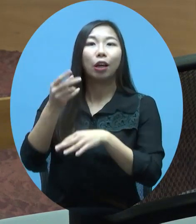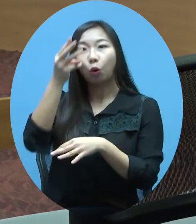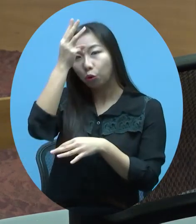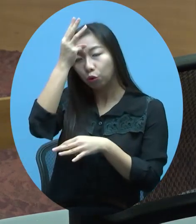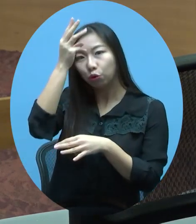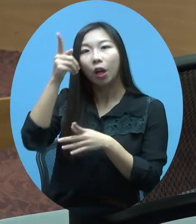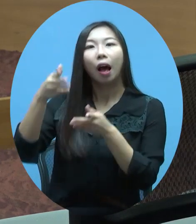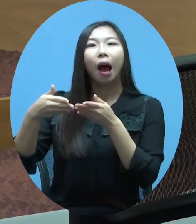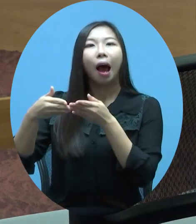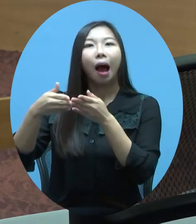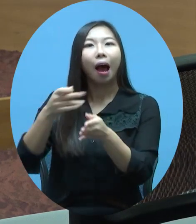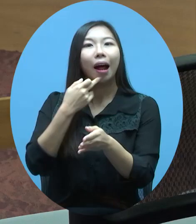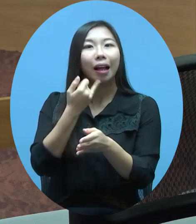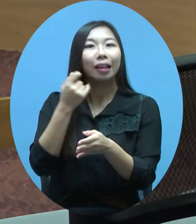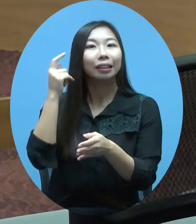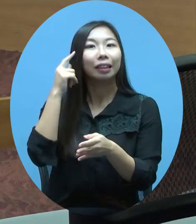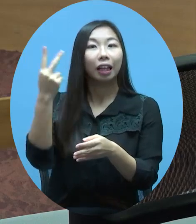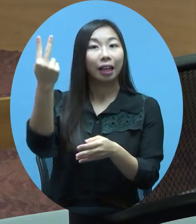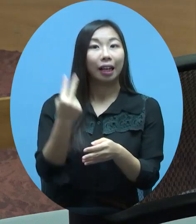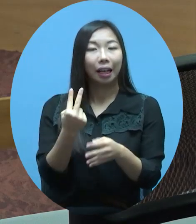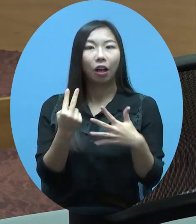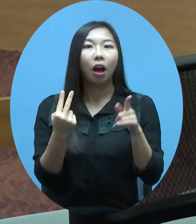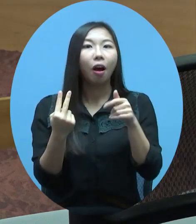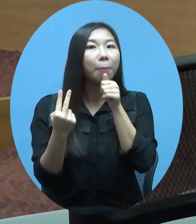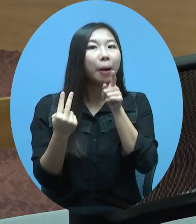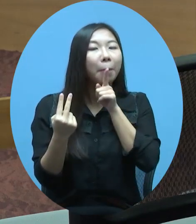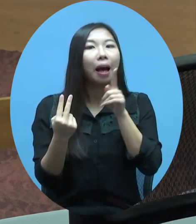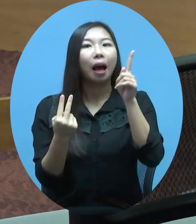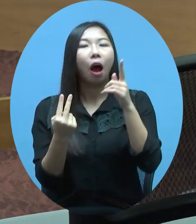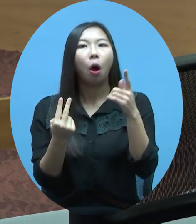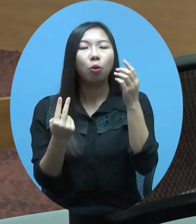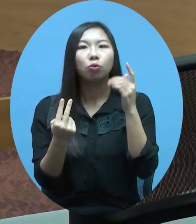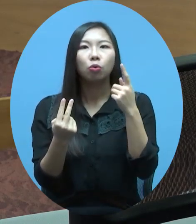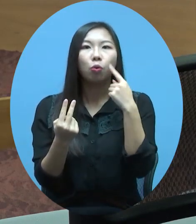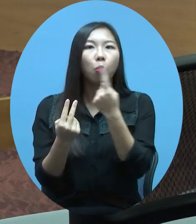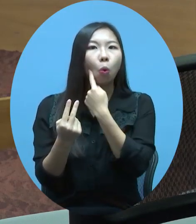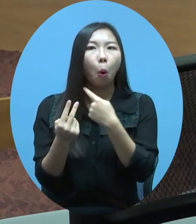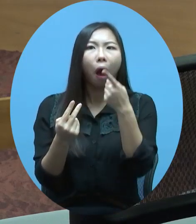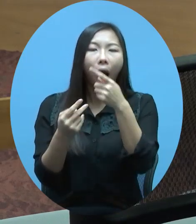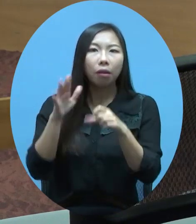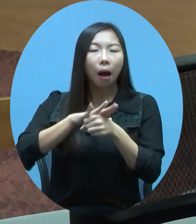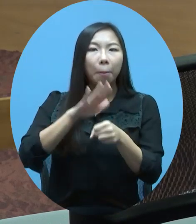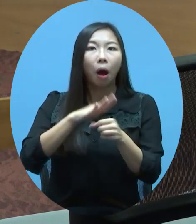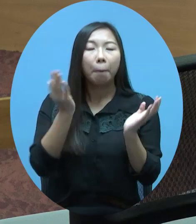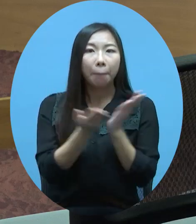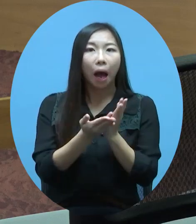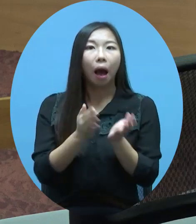哋都知道佢哋嘅父母同埋公公都喺日本度確診嘅，想問一下咧之前其實有講過話確